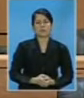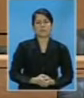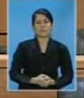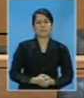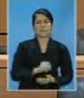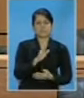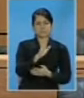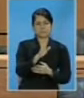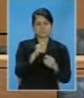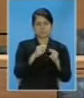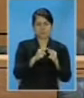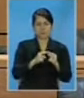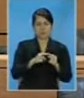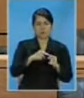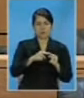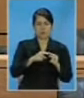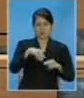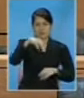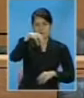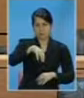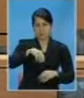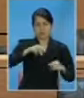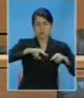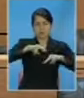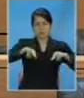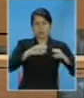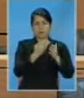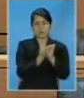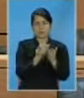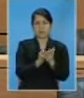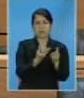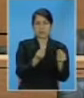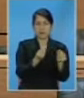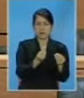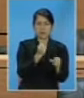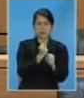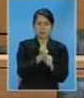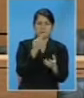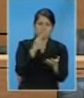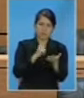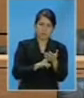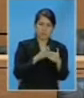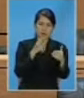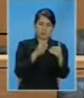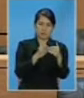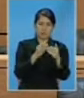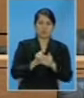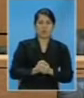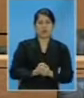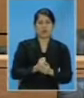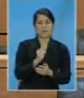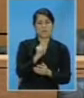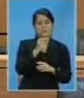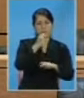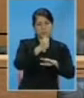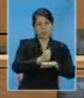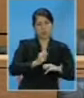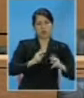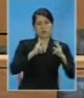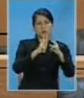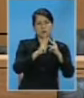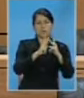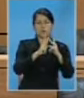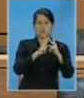สำนักงานตรวจเงินแผ่นดินที่ได้ทำหนังสือถึงสำนักปลัดกระทรวงมหาดถึงรัฐมนตรีว่าการกระทรวงมหาดไ